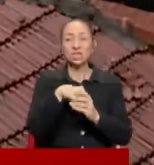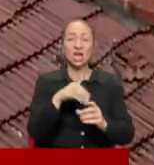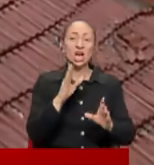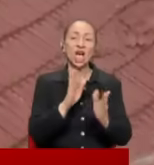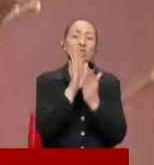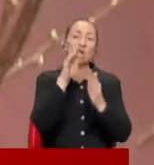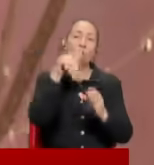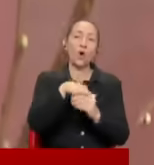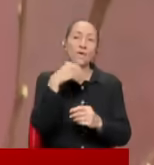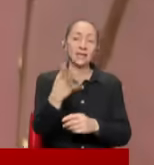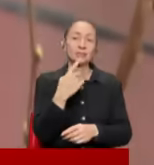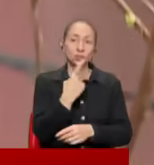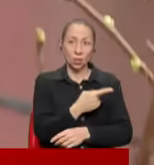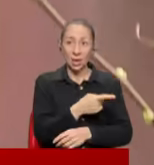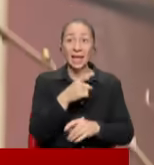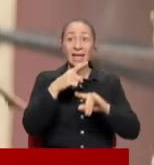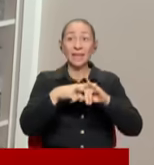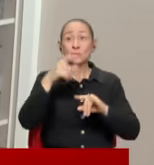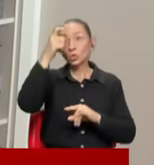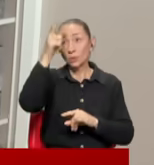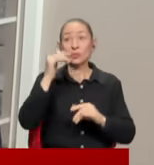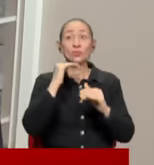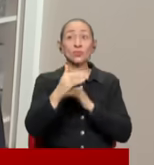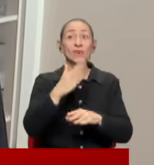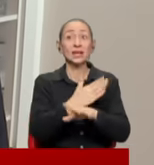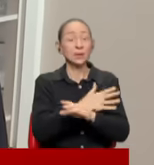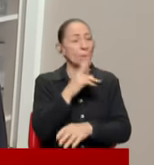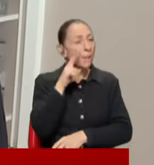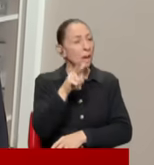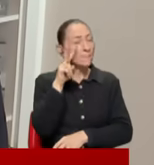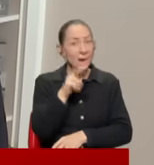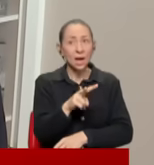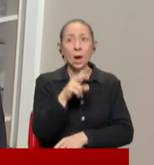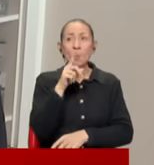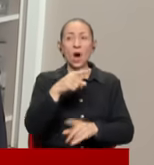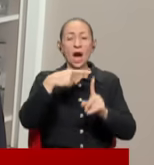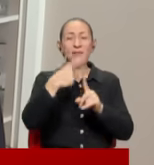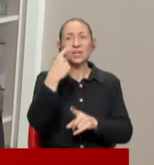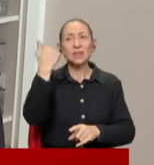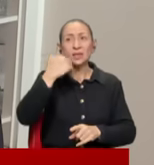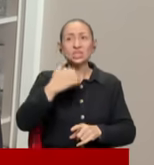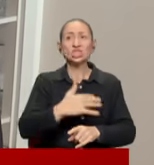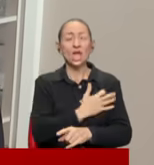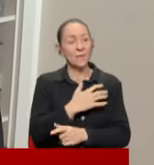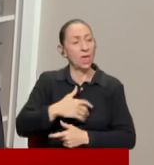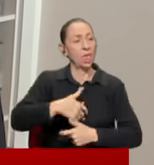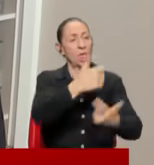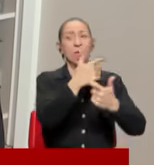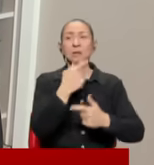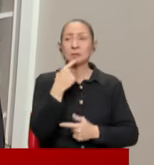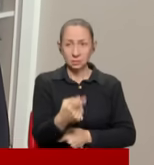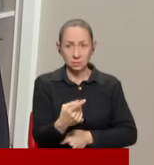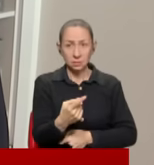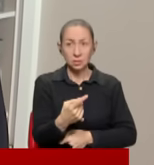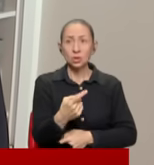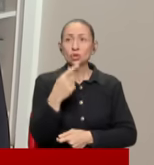oy kullandıklarını iddia ediyorlar. Hilmi Türkmen bütün vatandaşın gözünün içine baka baka bu artı bir yalanı, Cumhuriyet Halk Partisi hayır oyu verdi